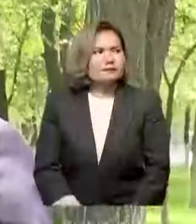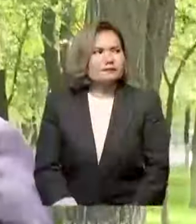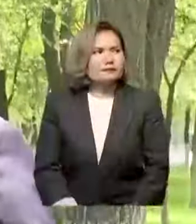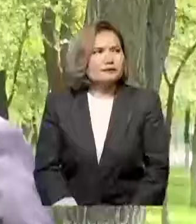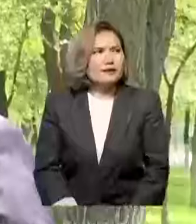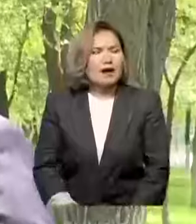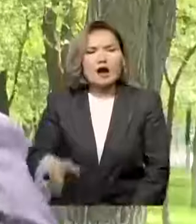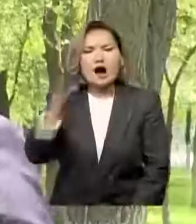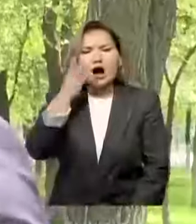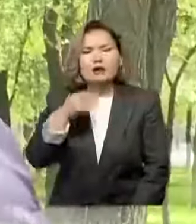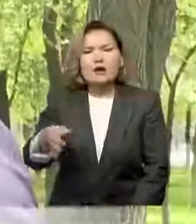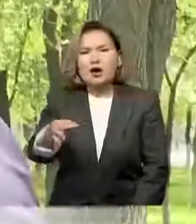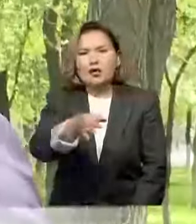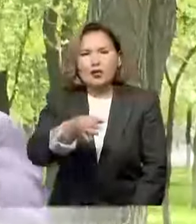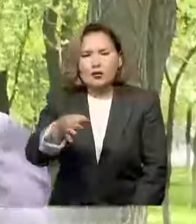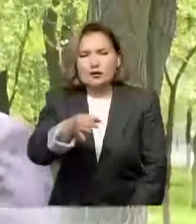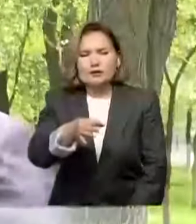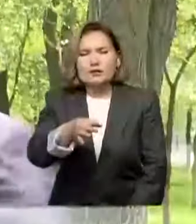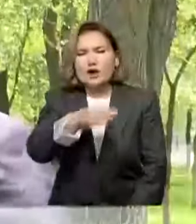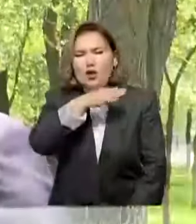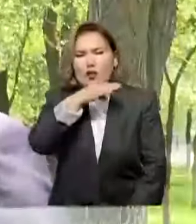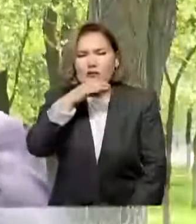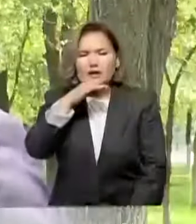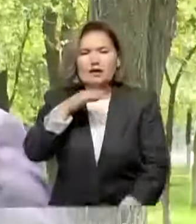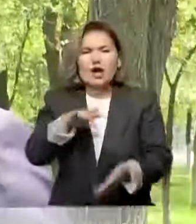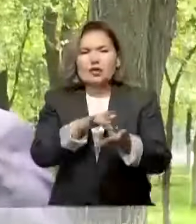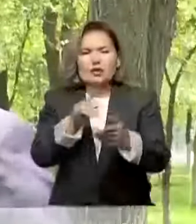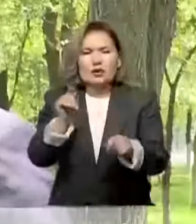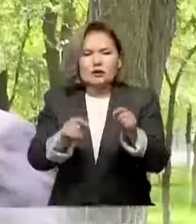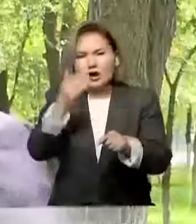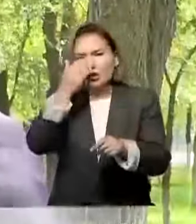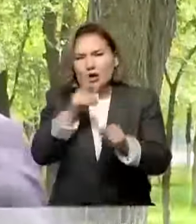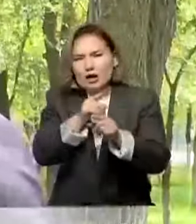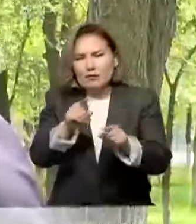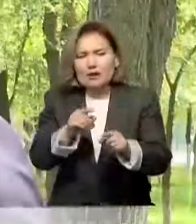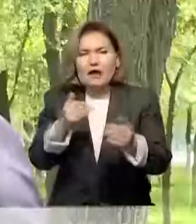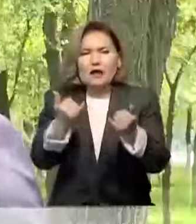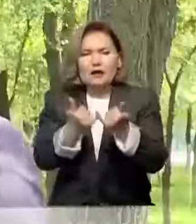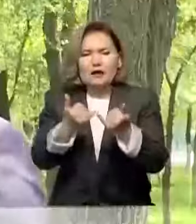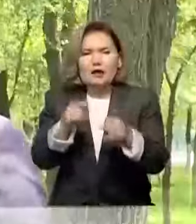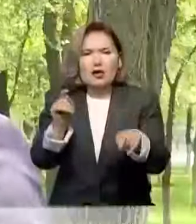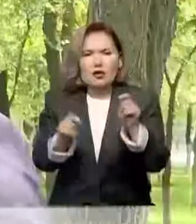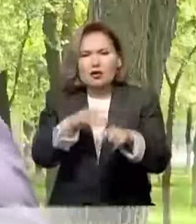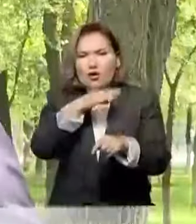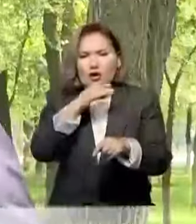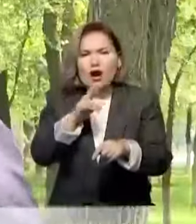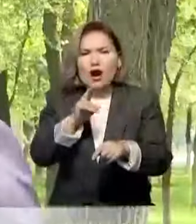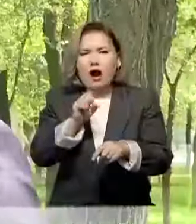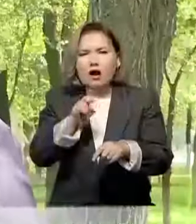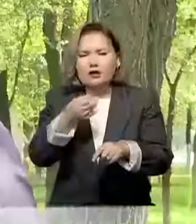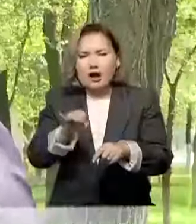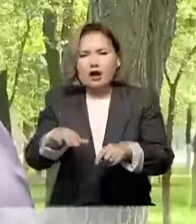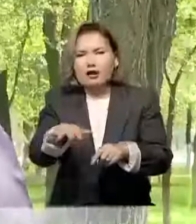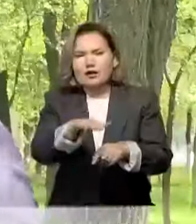Алматы облысы туристік аймақтарға өте бай. Қазір мына жазғы маусым кезінде бізге келетін қонақтар көп. Мына Қапшағайдың жағалауы